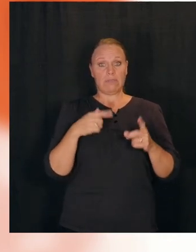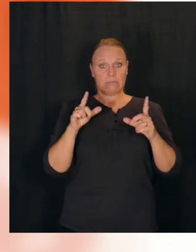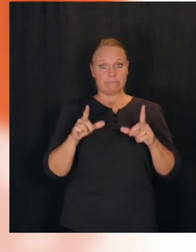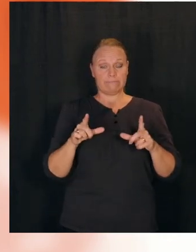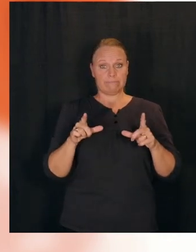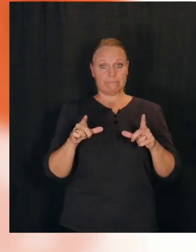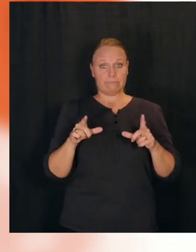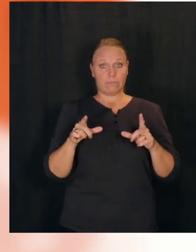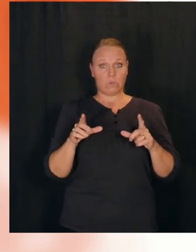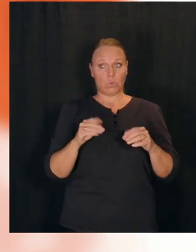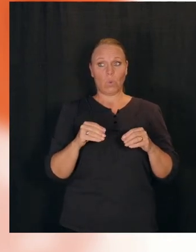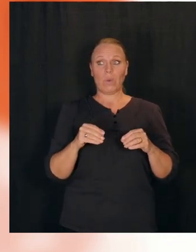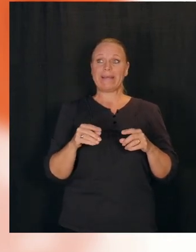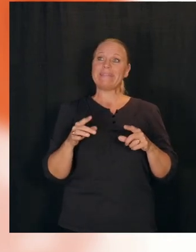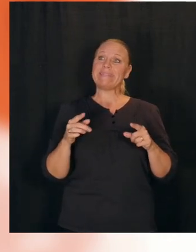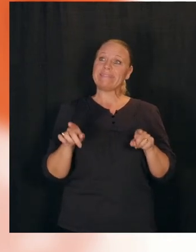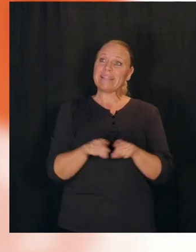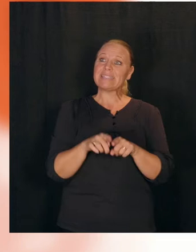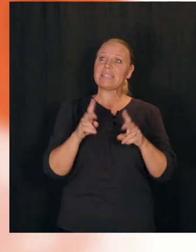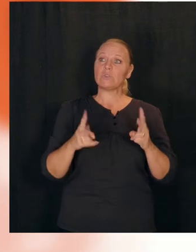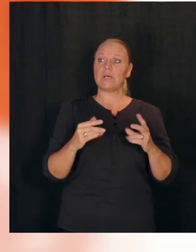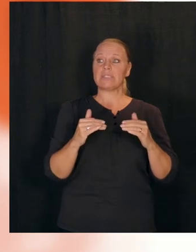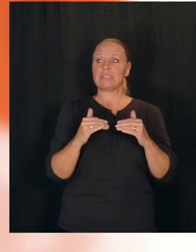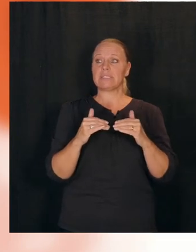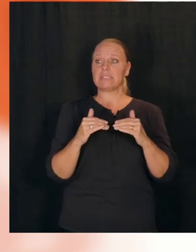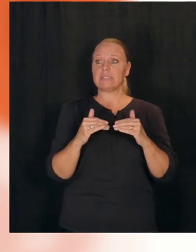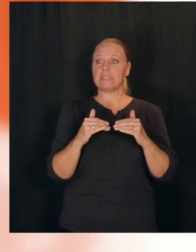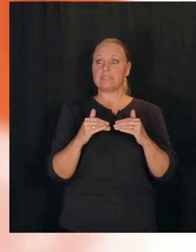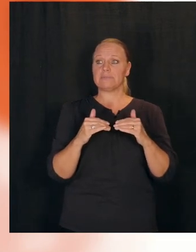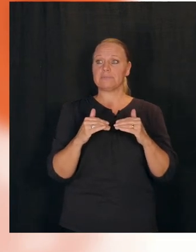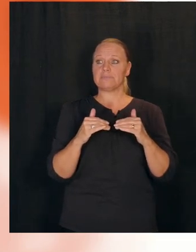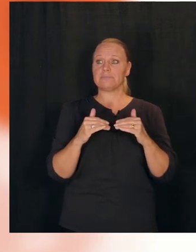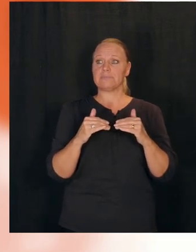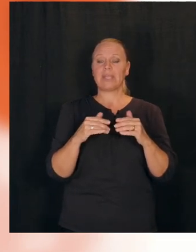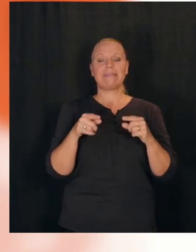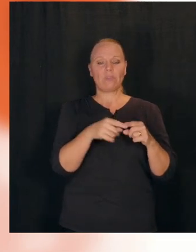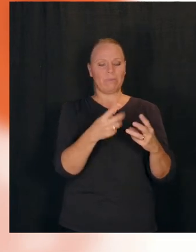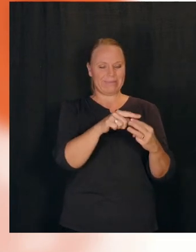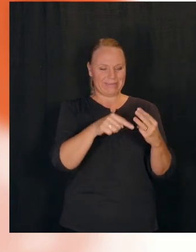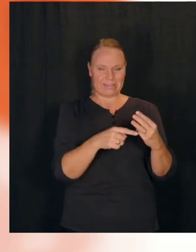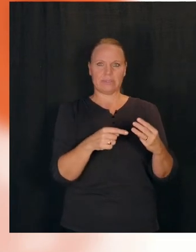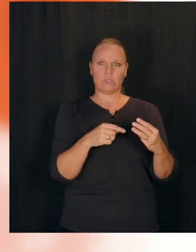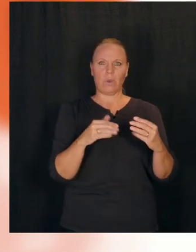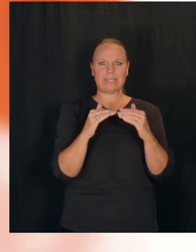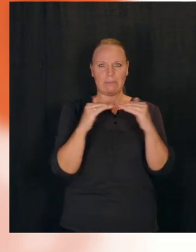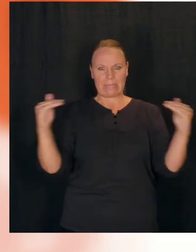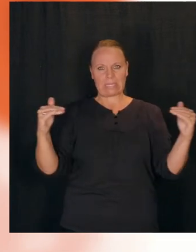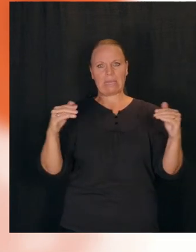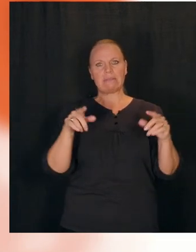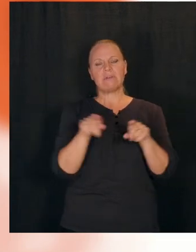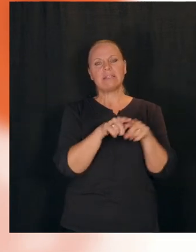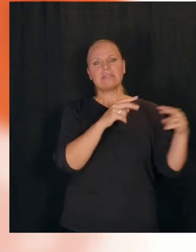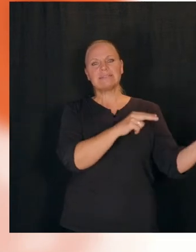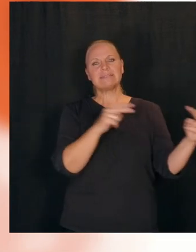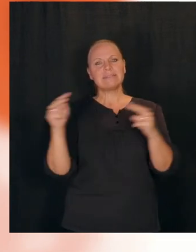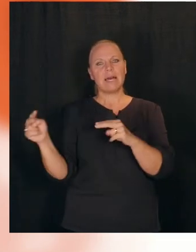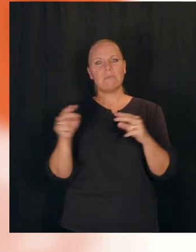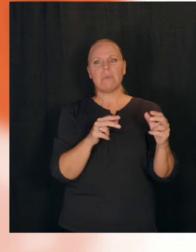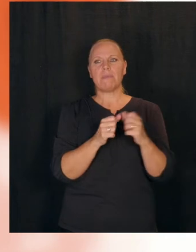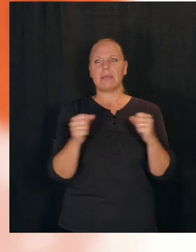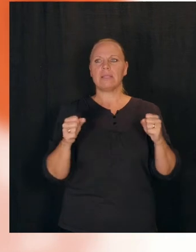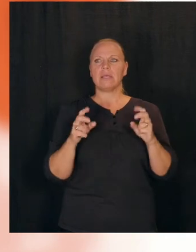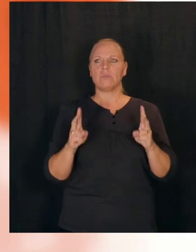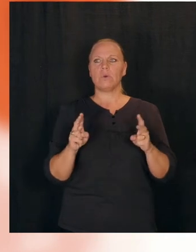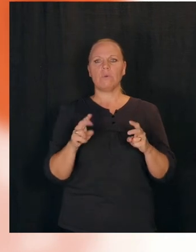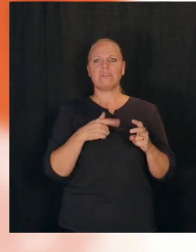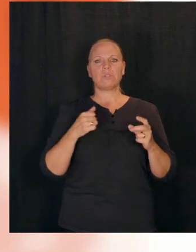synonymt med tillgänglighet. Och att man skulle byta ut tillgänglighetsbegreppet mot universell utformning. Det blev det som